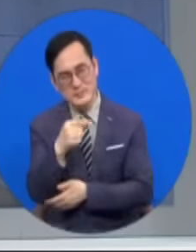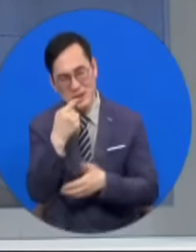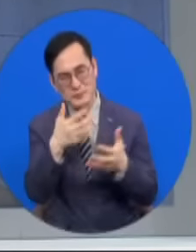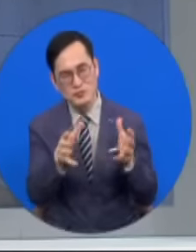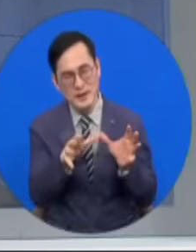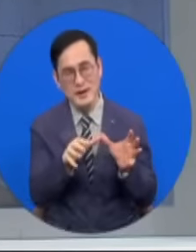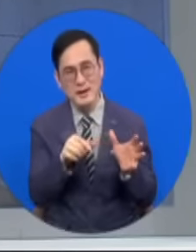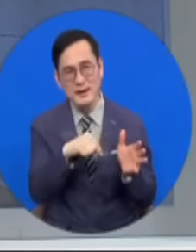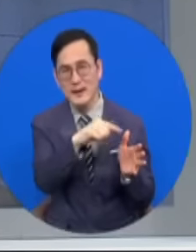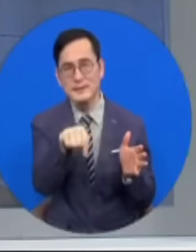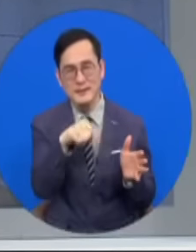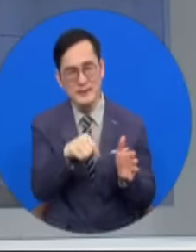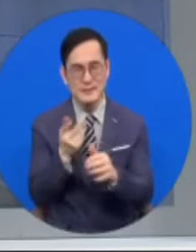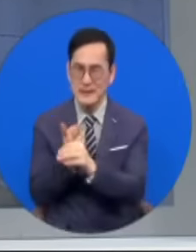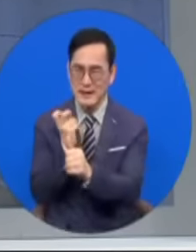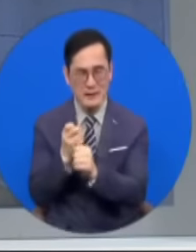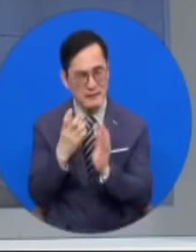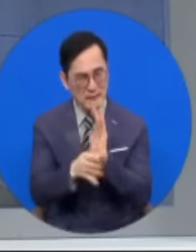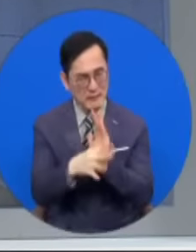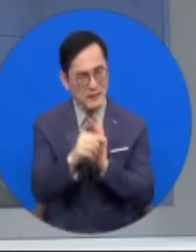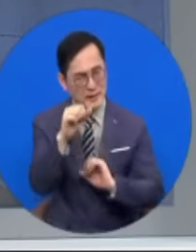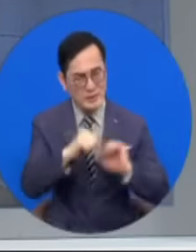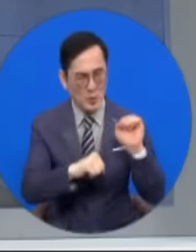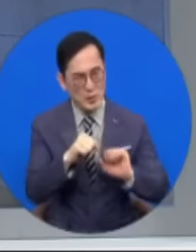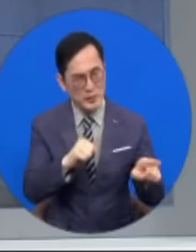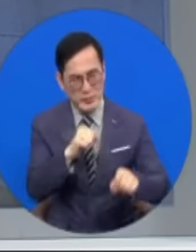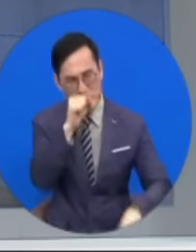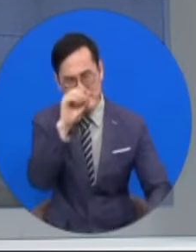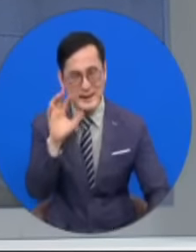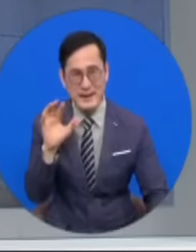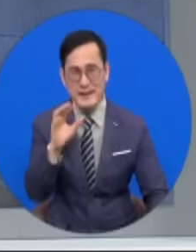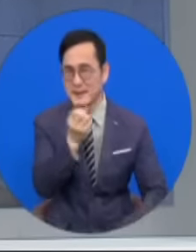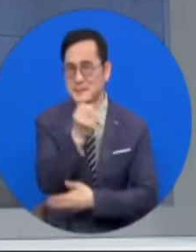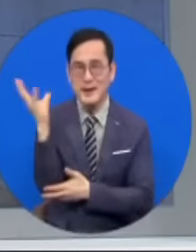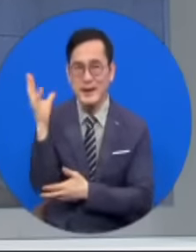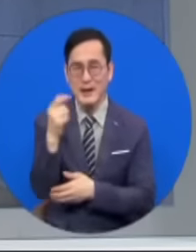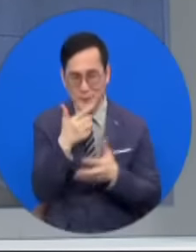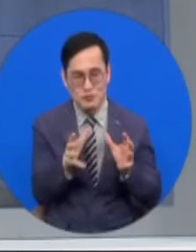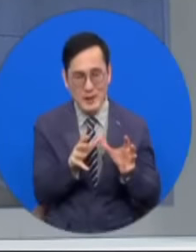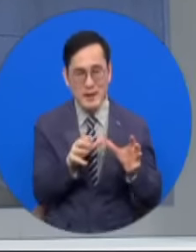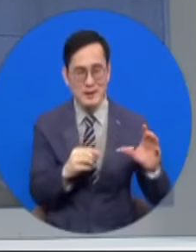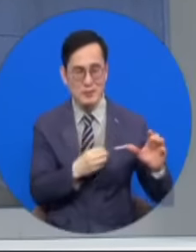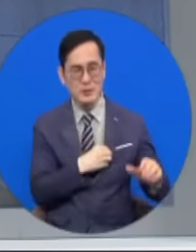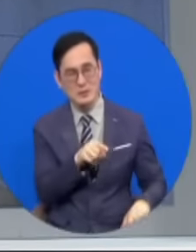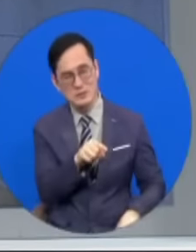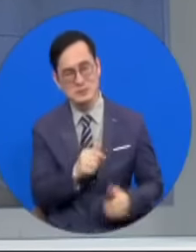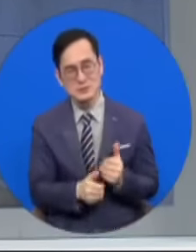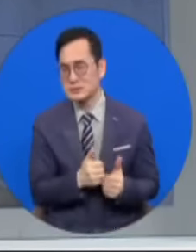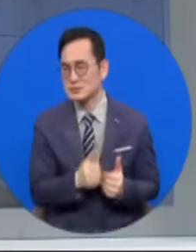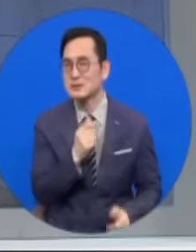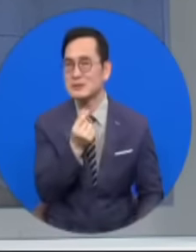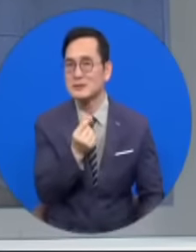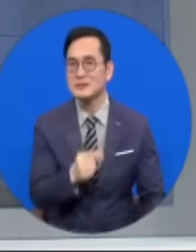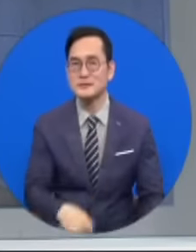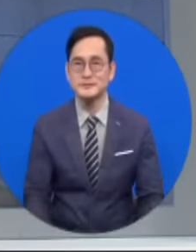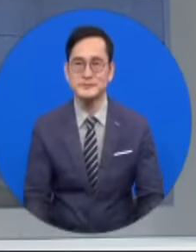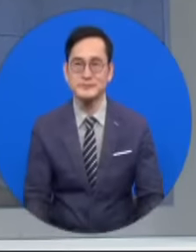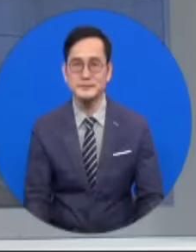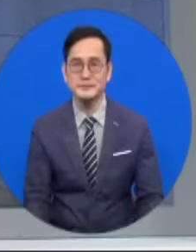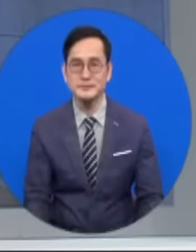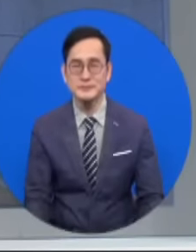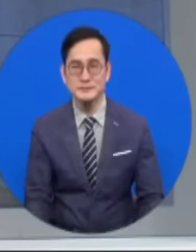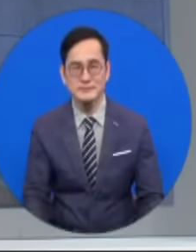내부에서도 이게 맞는 거냐라는 목소리가 나오고 있다고 합니다 앞서 소개해 드렸습니다만 경영 신문은 어제와 오늘 계속 비판적인